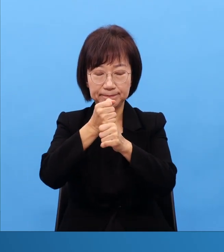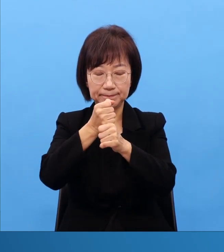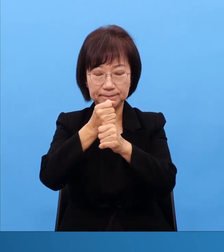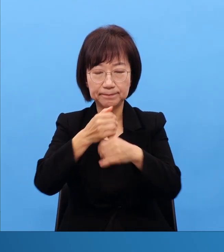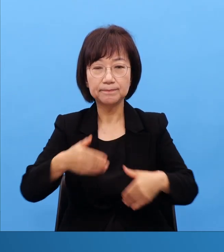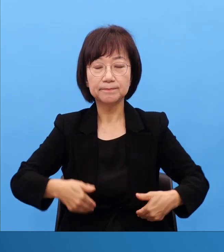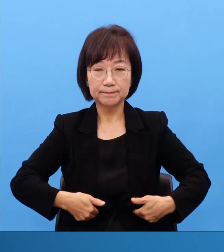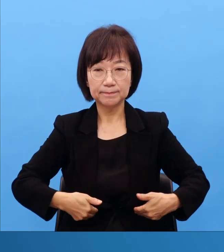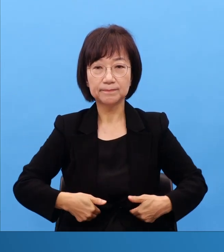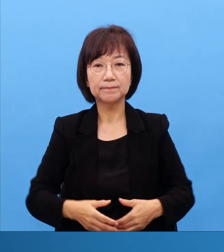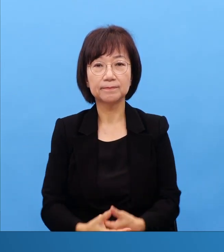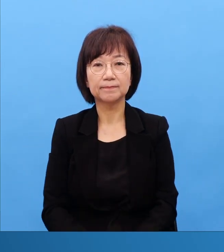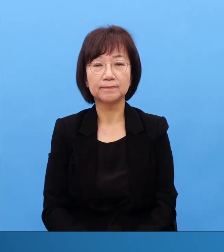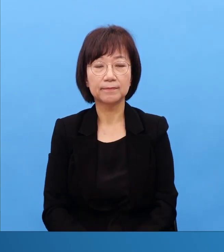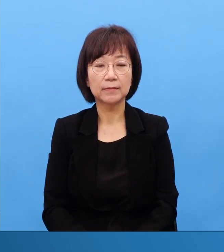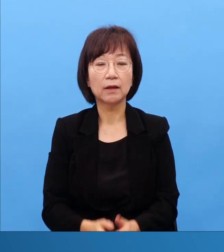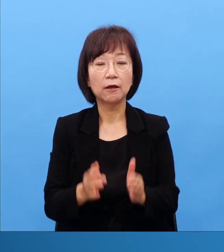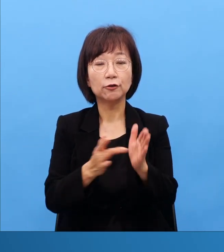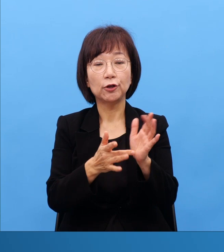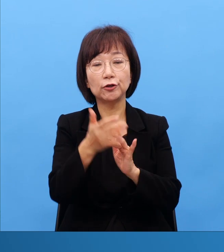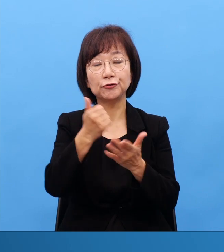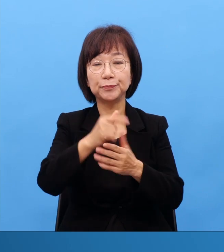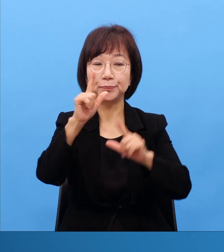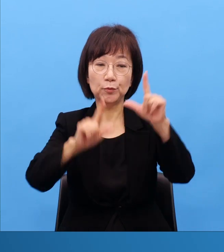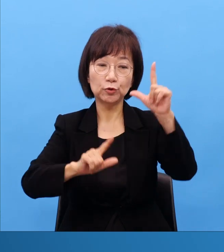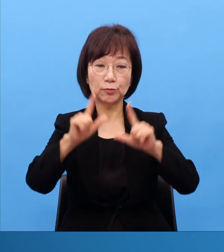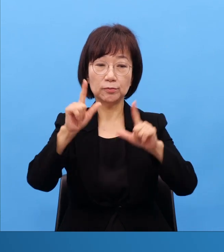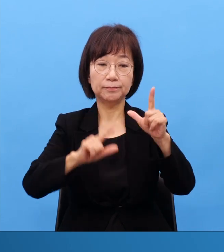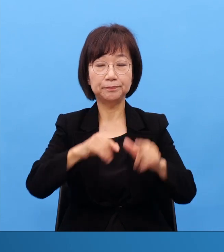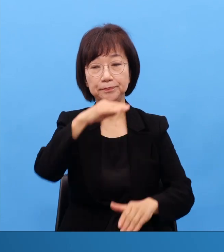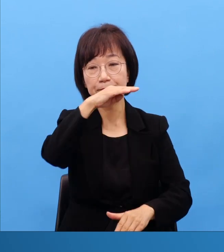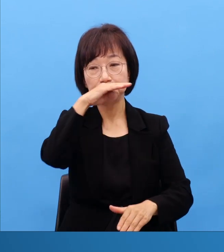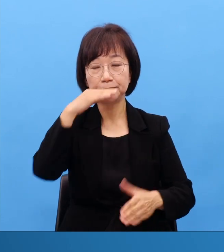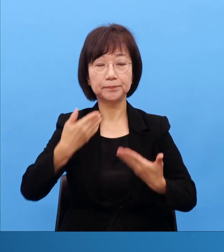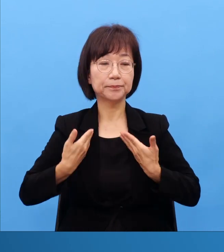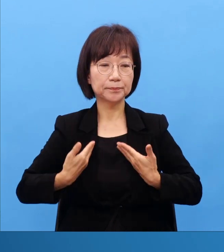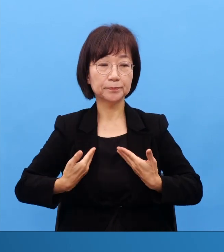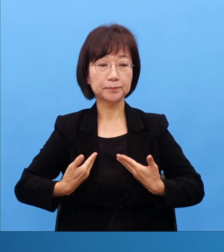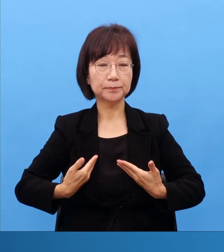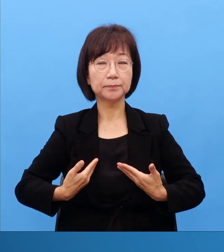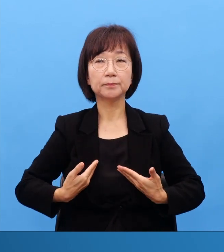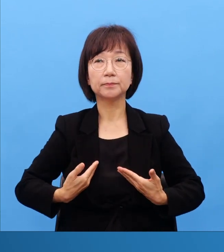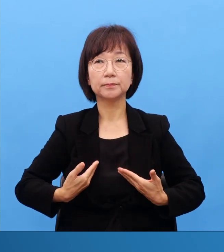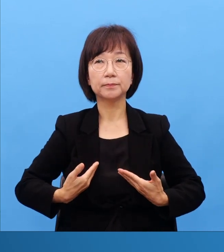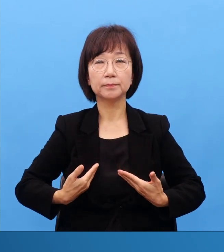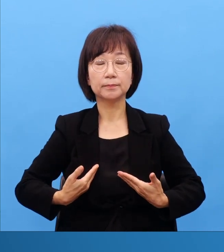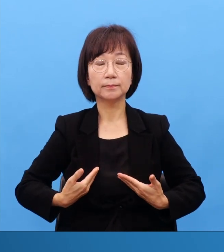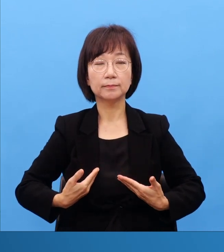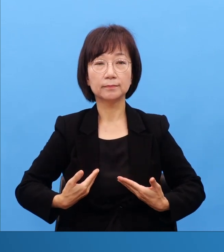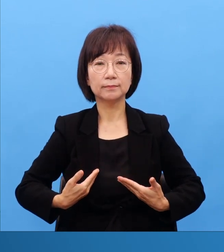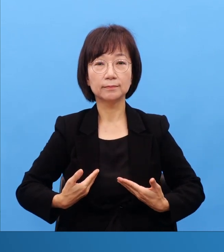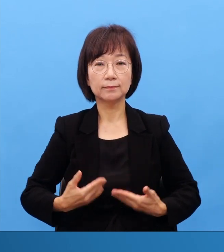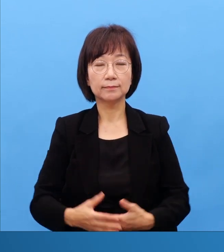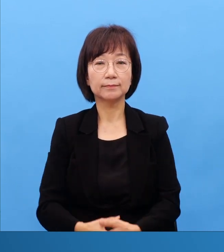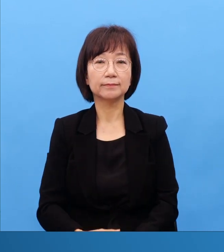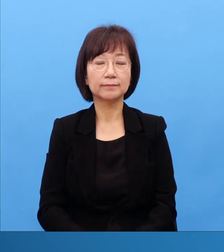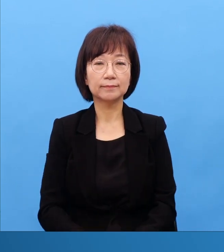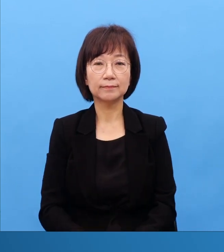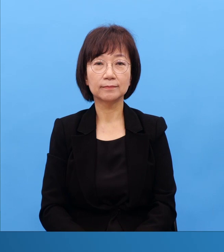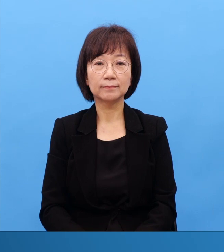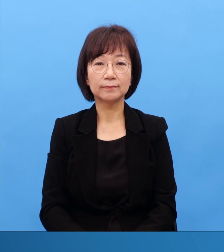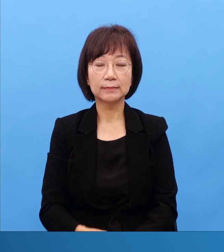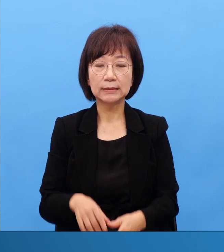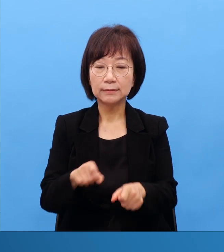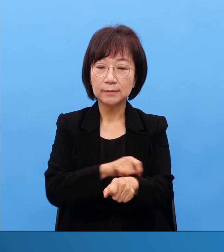예수님은 태연하셨습니다. And Jesus, we see, was completely mild. 특히